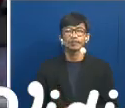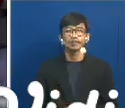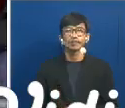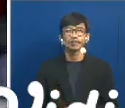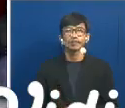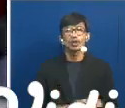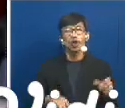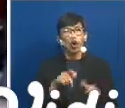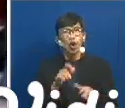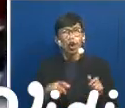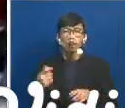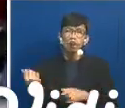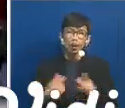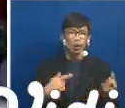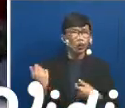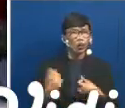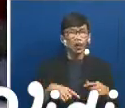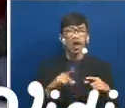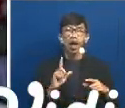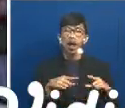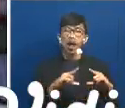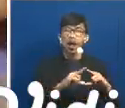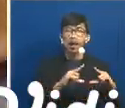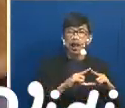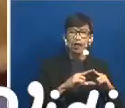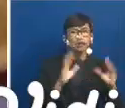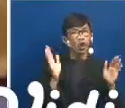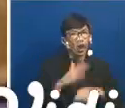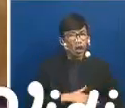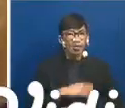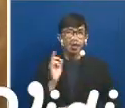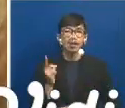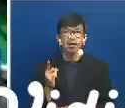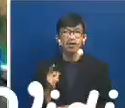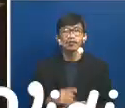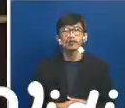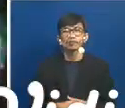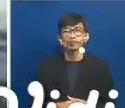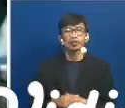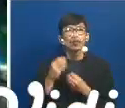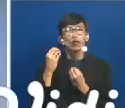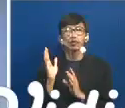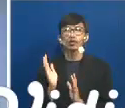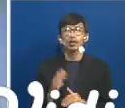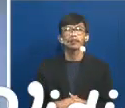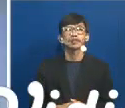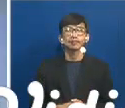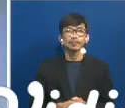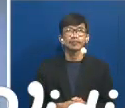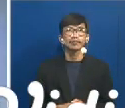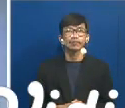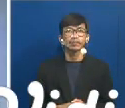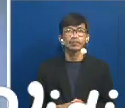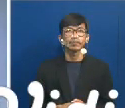para pembeli di sini juga berbelanja untuk alat-alat sholat. Sementara demikian, Jati, kembali ke Anda. Ya,